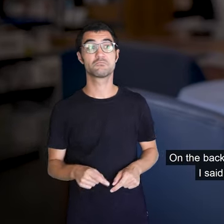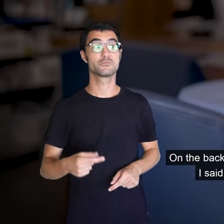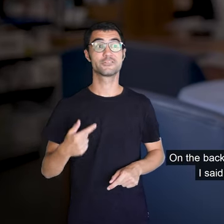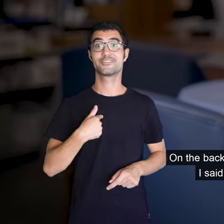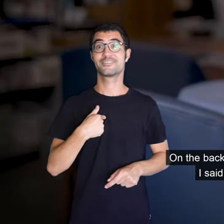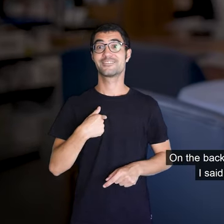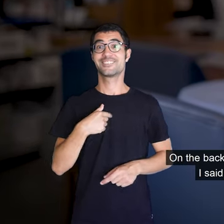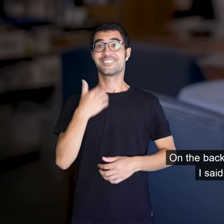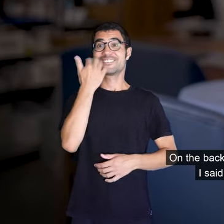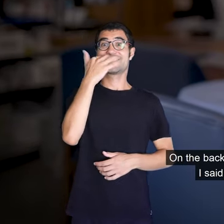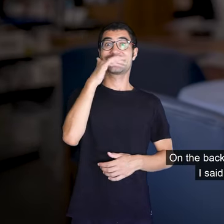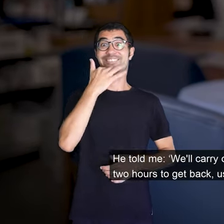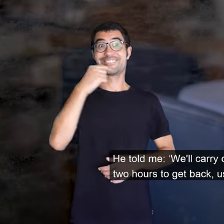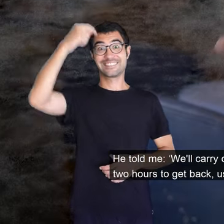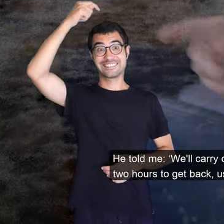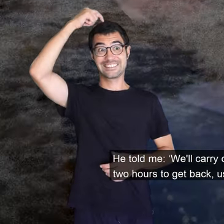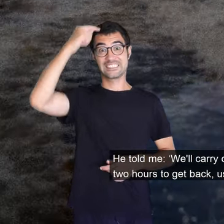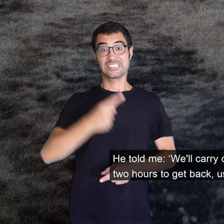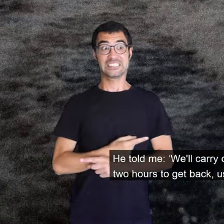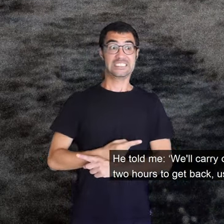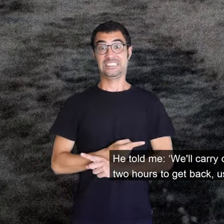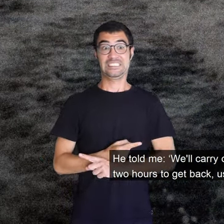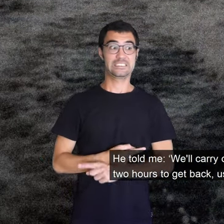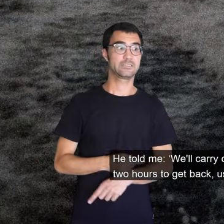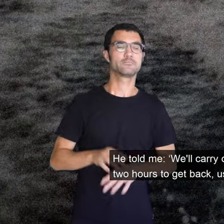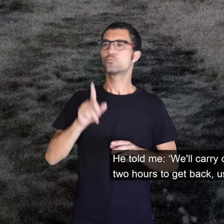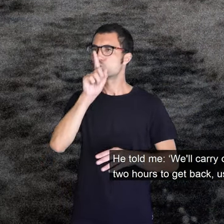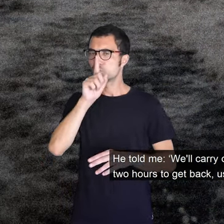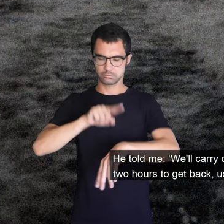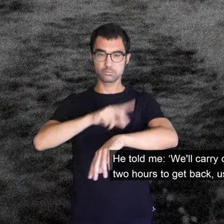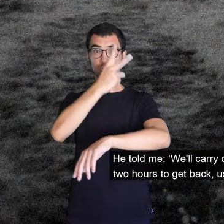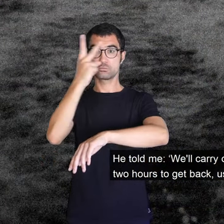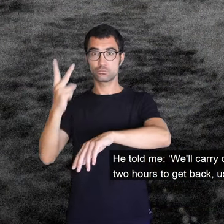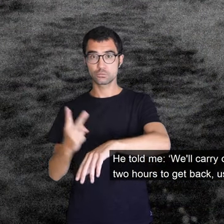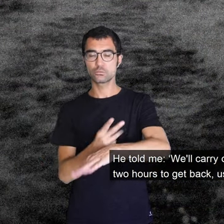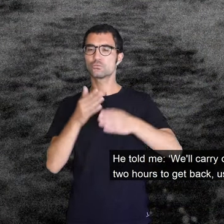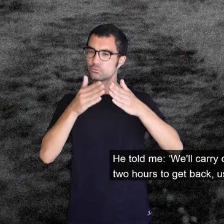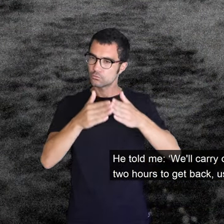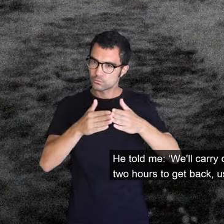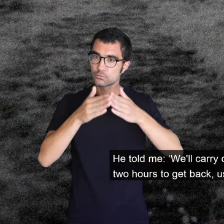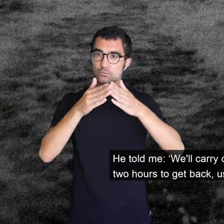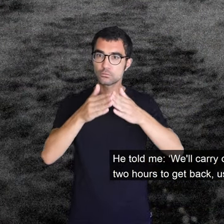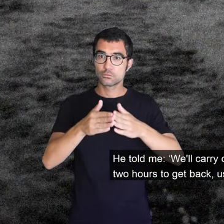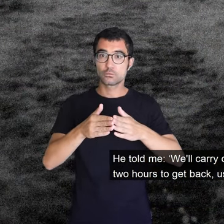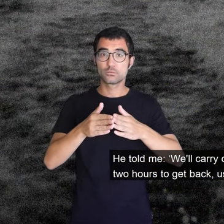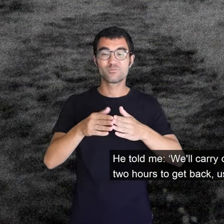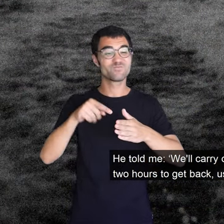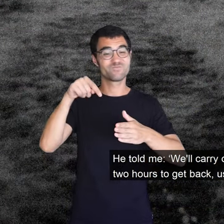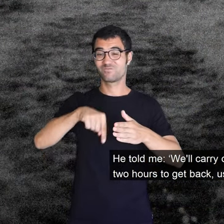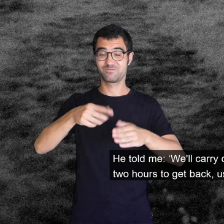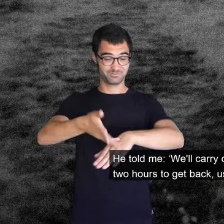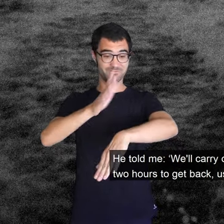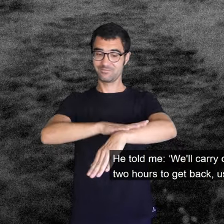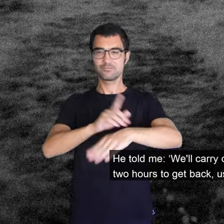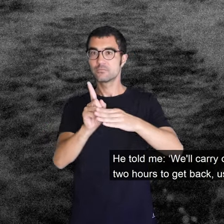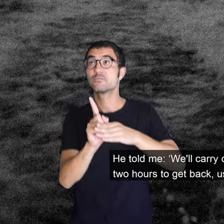posar a riure sense ganes. Me diu, anirem 2 hores així. Diu, i si no mos agrada, anirem a Ciutadella. Dic,